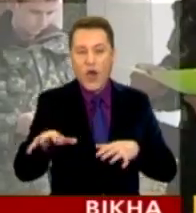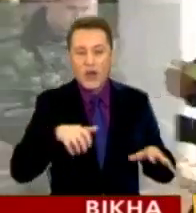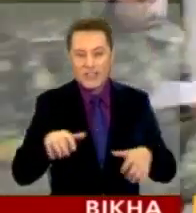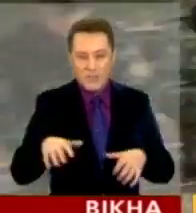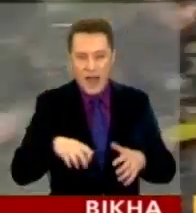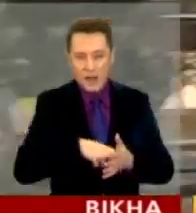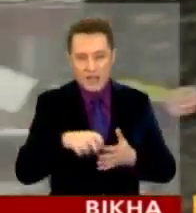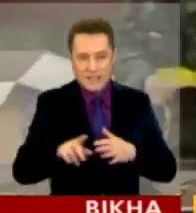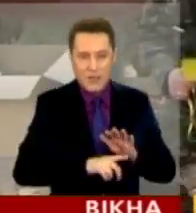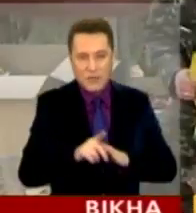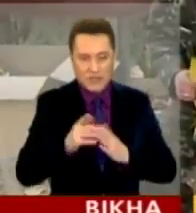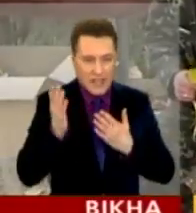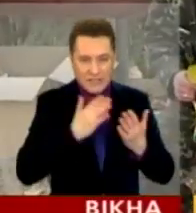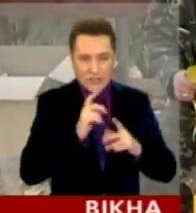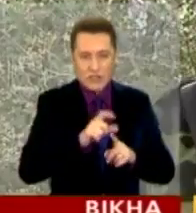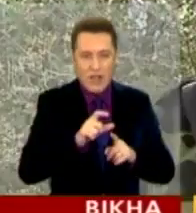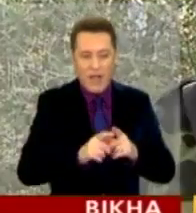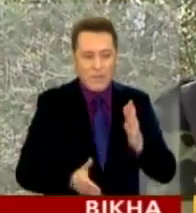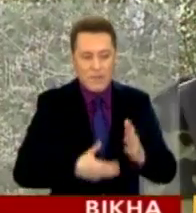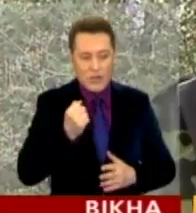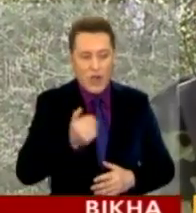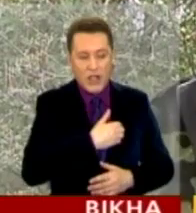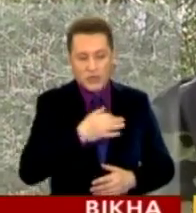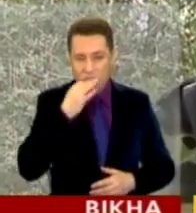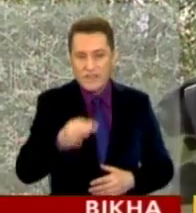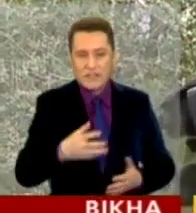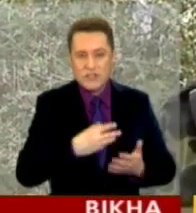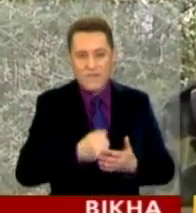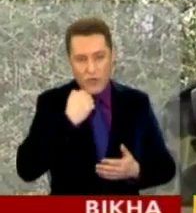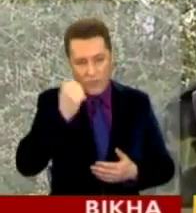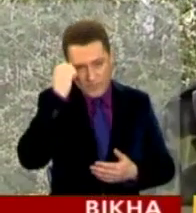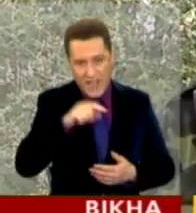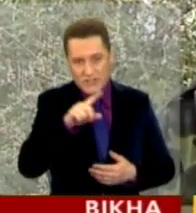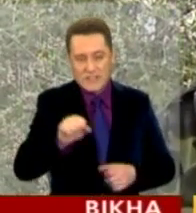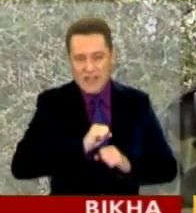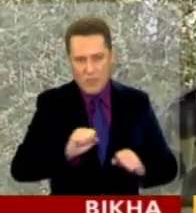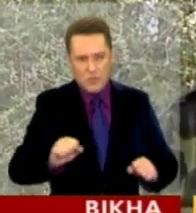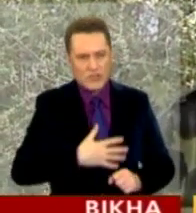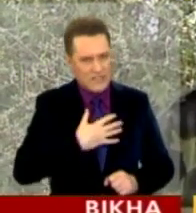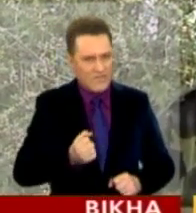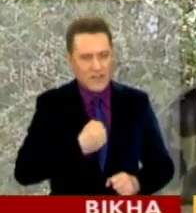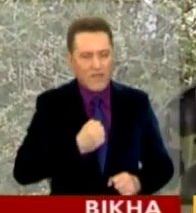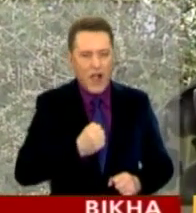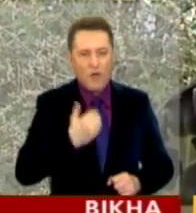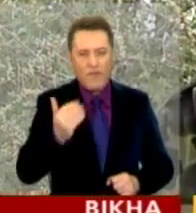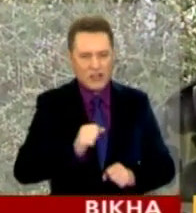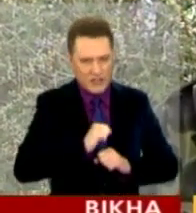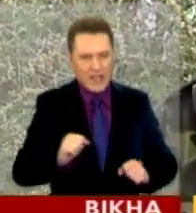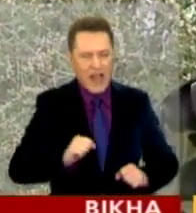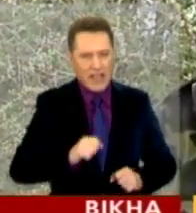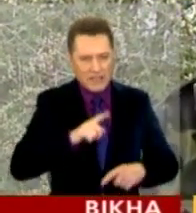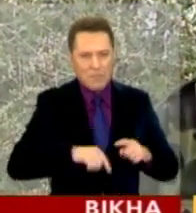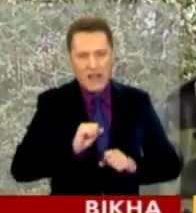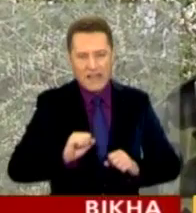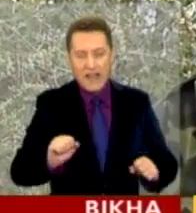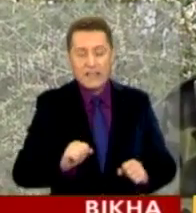листи і починають зачитуватися словами підтримки. Хочу висловити вам свою вдячність за мужність і відвагу, ваш героїзм і патріотизм.